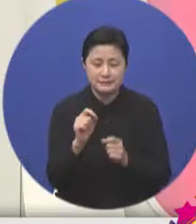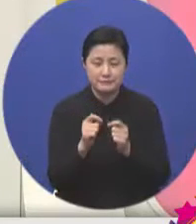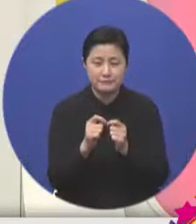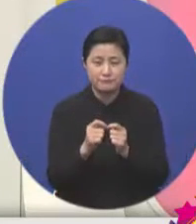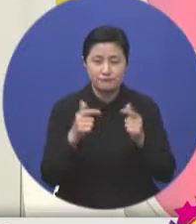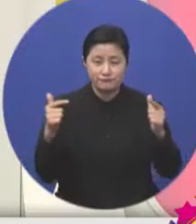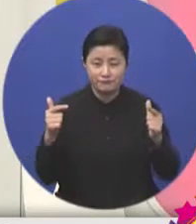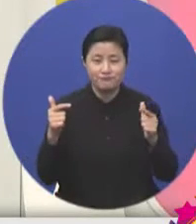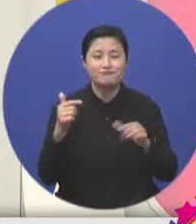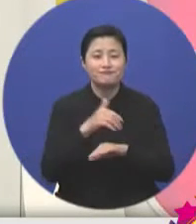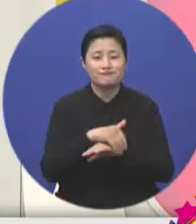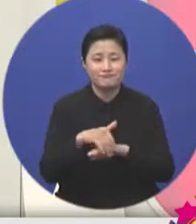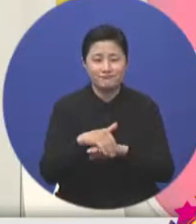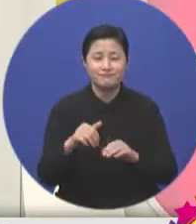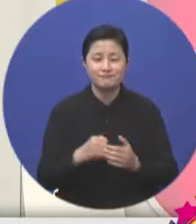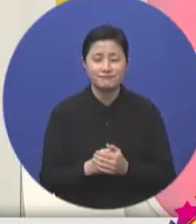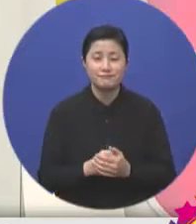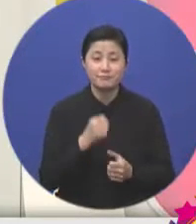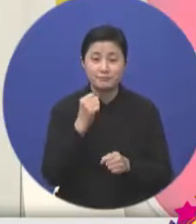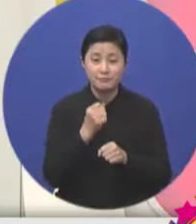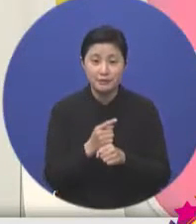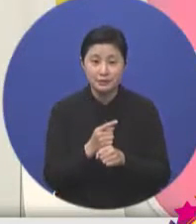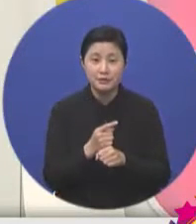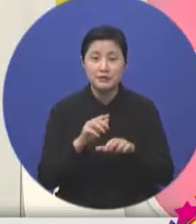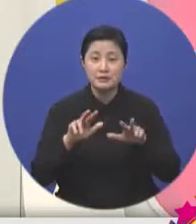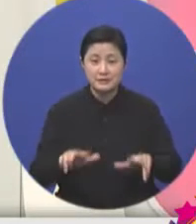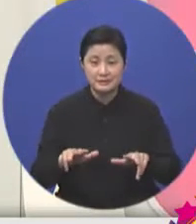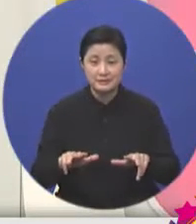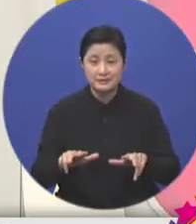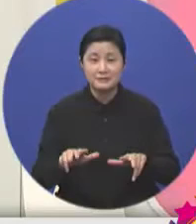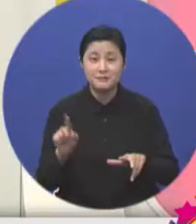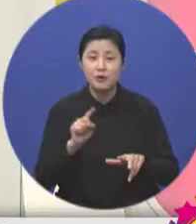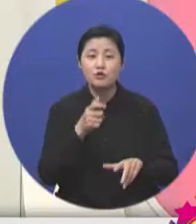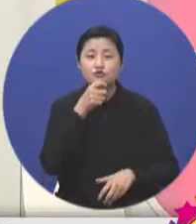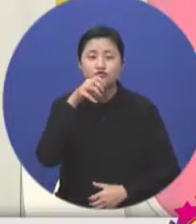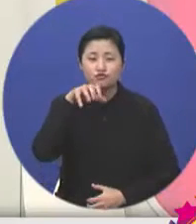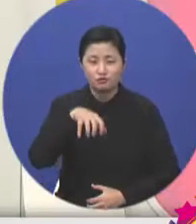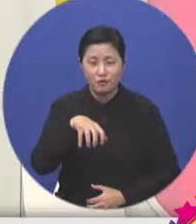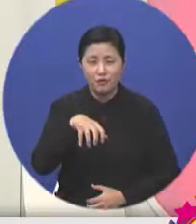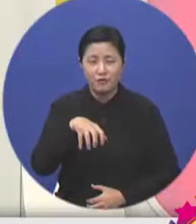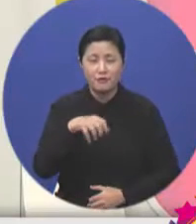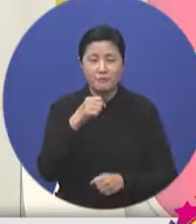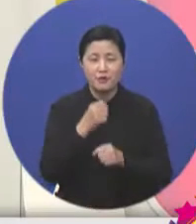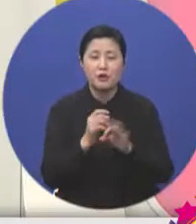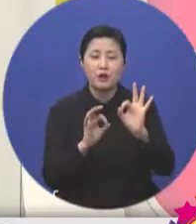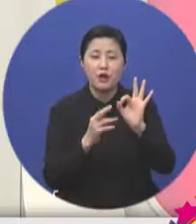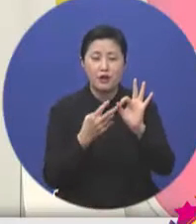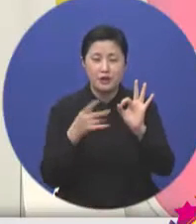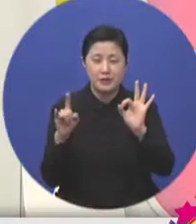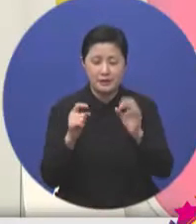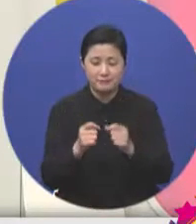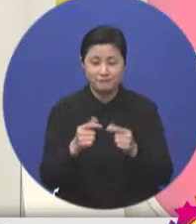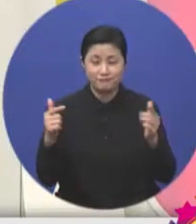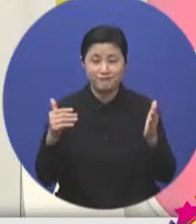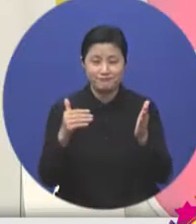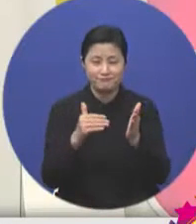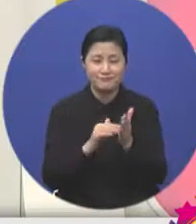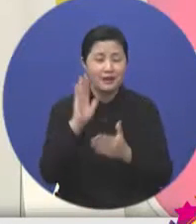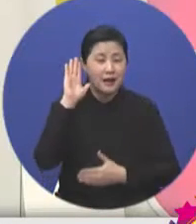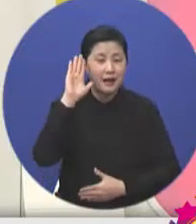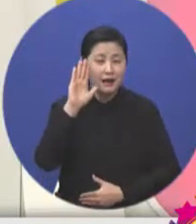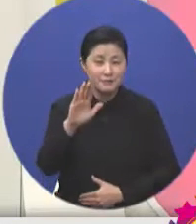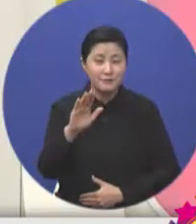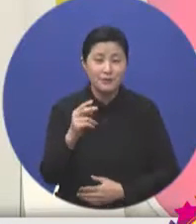증가할 예정이래요. 우와. 일단 지금은 네네. 또 수원에서 이미 10대를 또 증차했고요. 아.